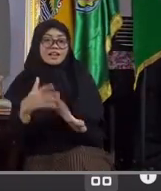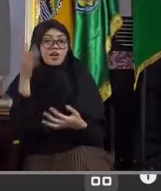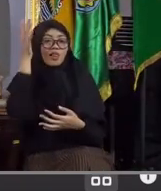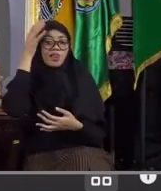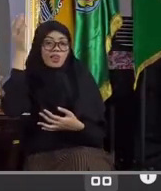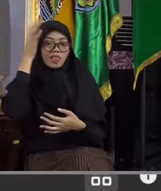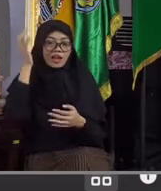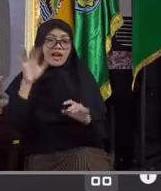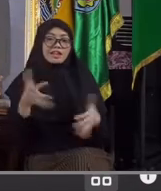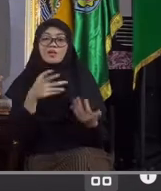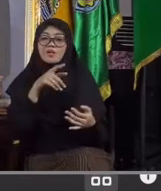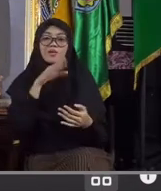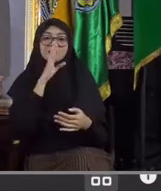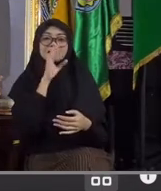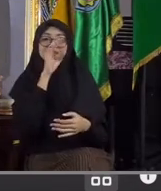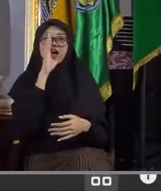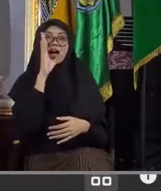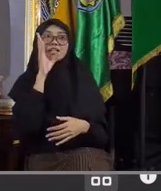waton jawab?